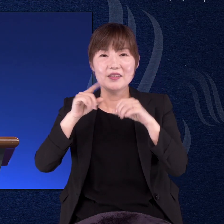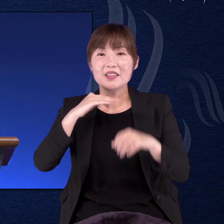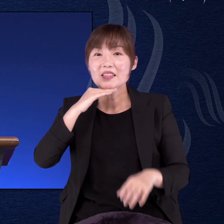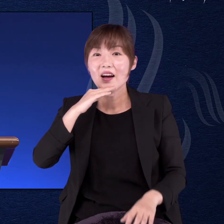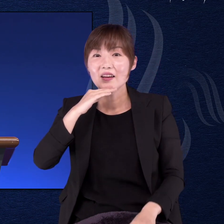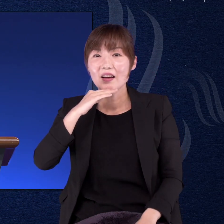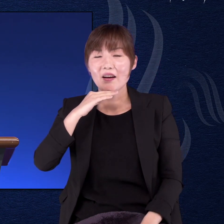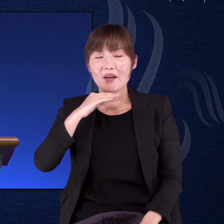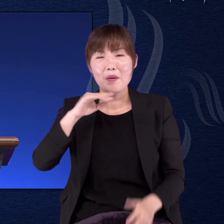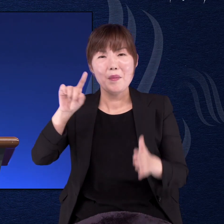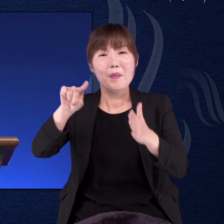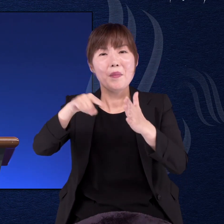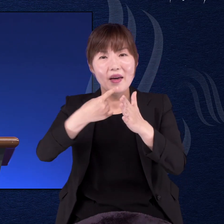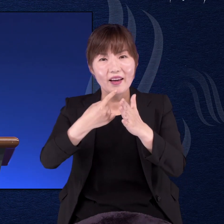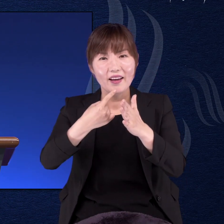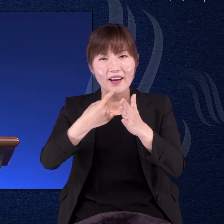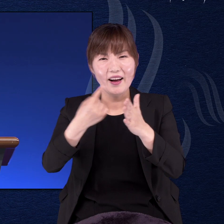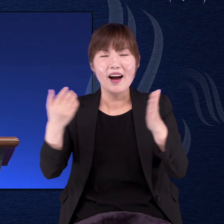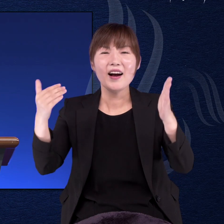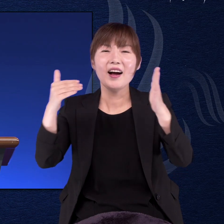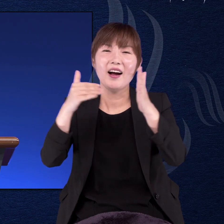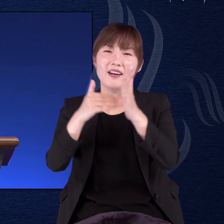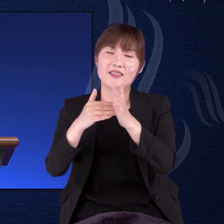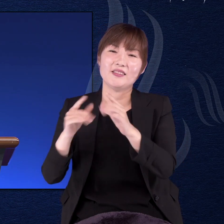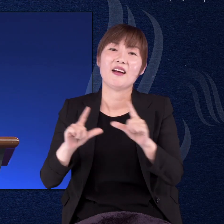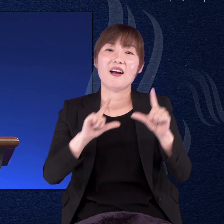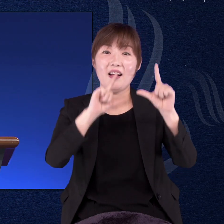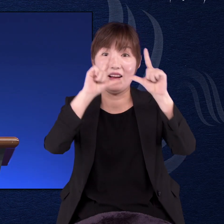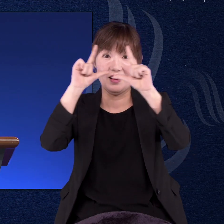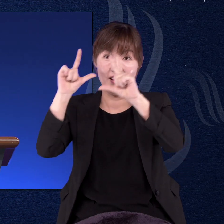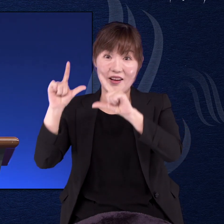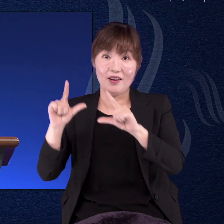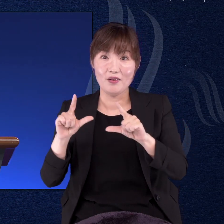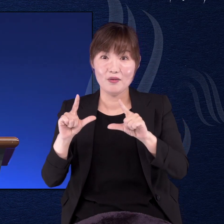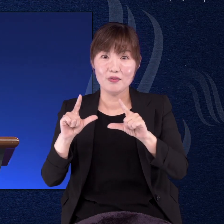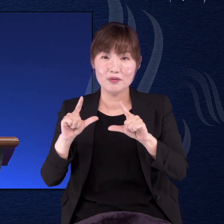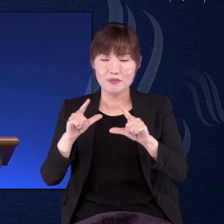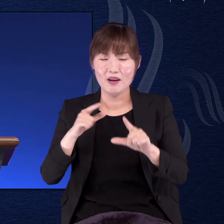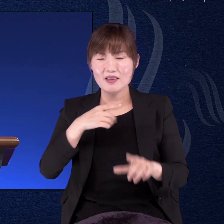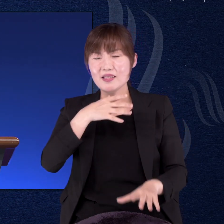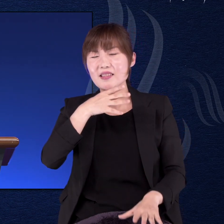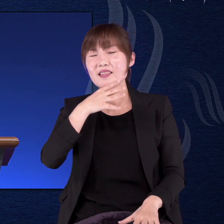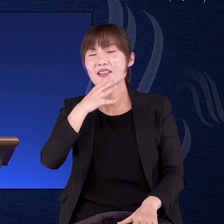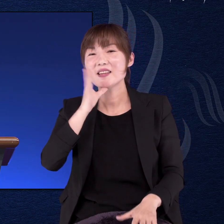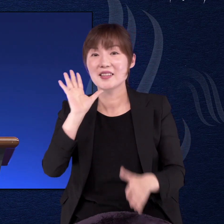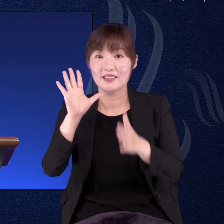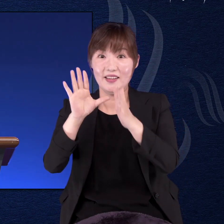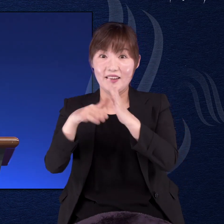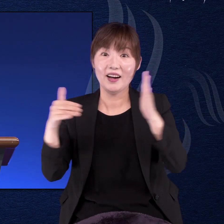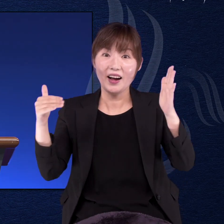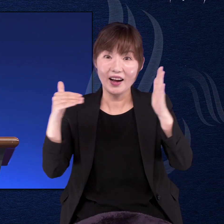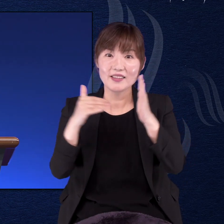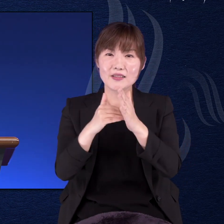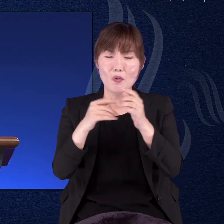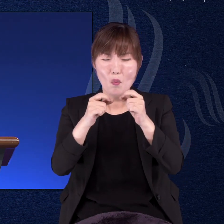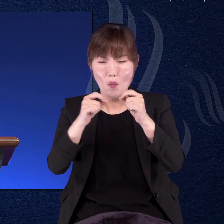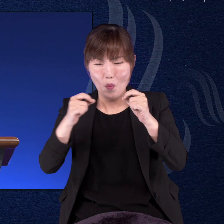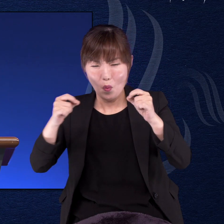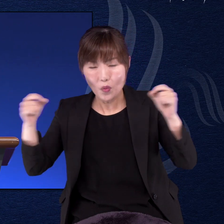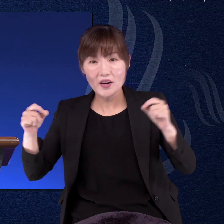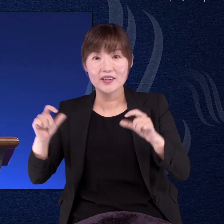누구에게나 그 마지막 순간은 있습니다. 그럴 때 끝인가요?